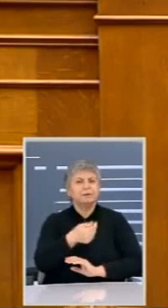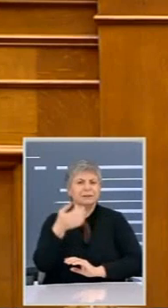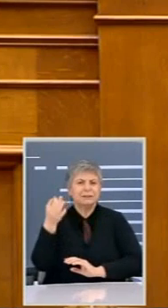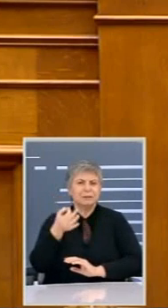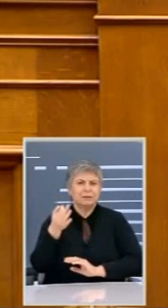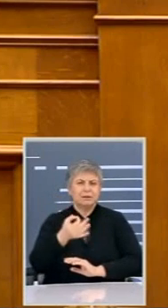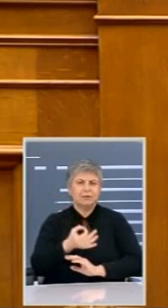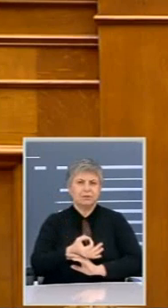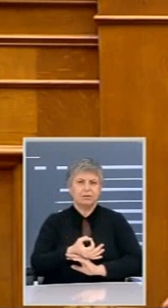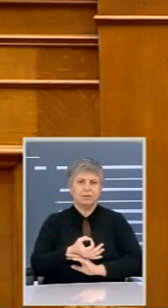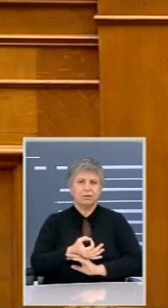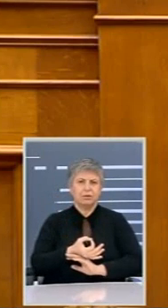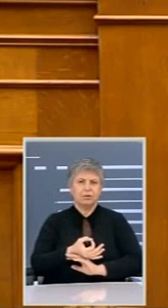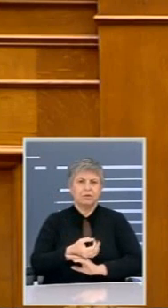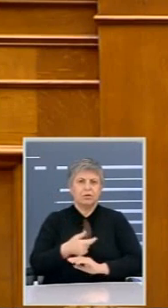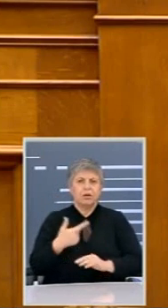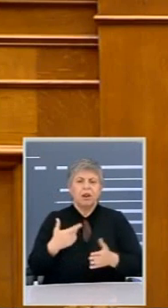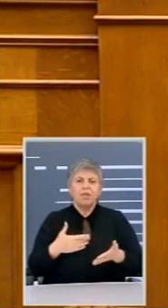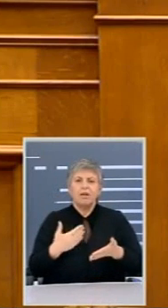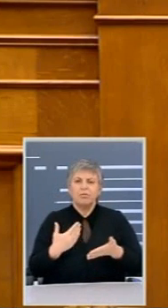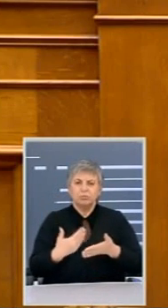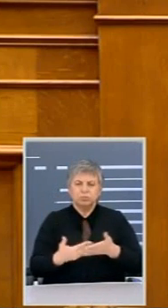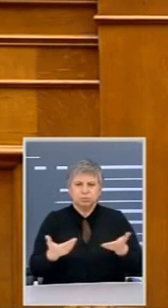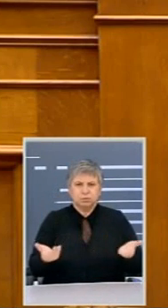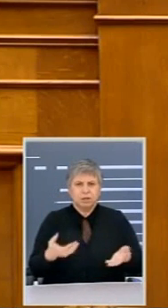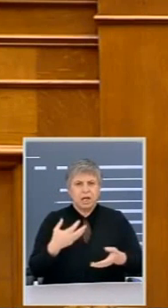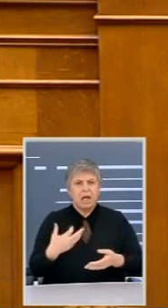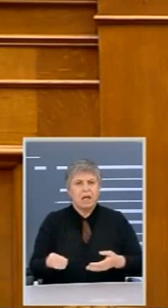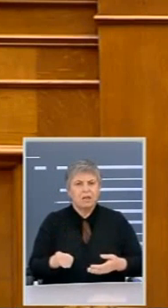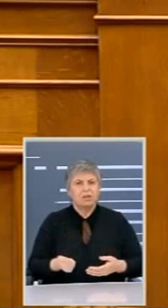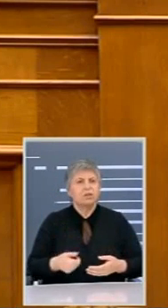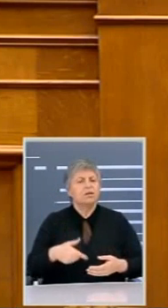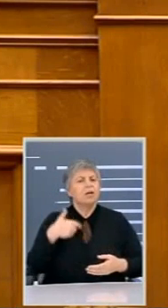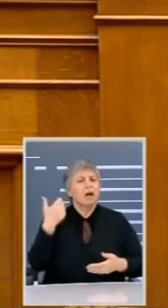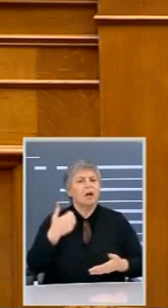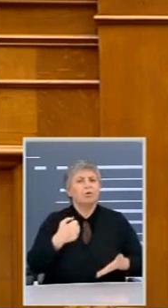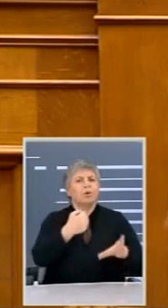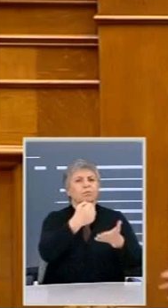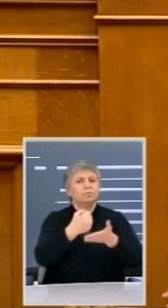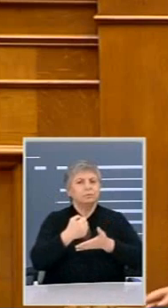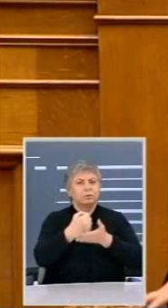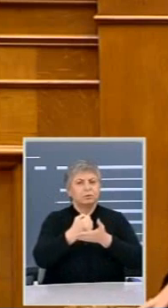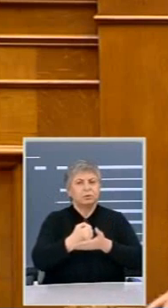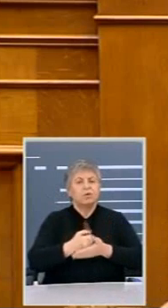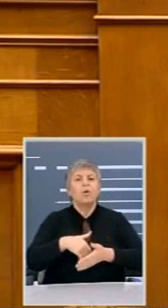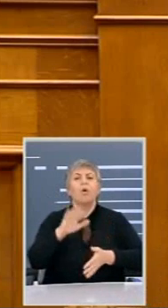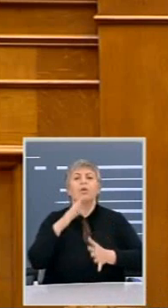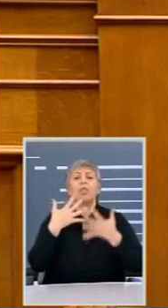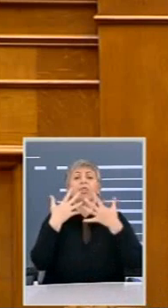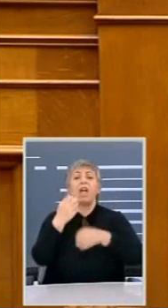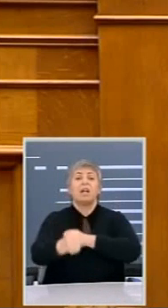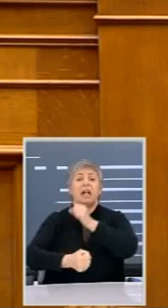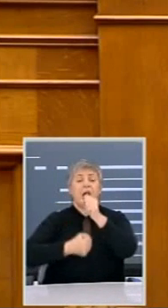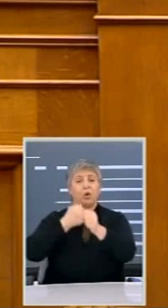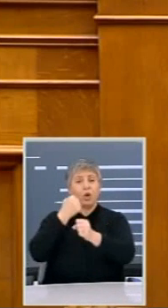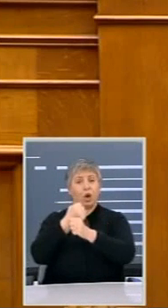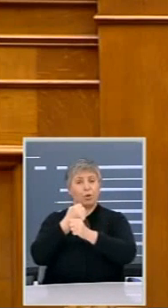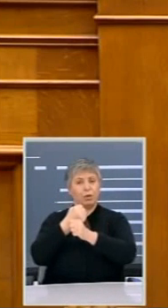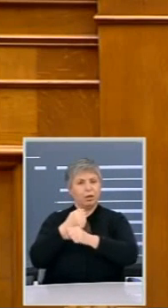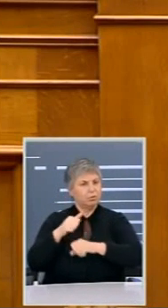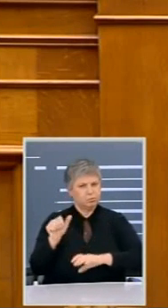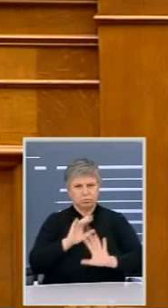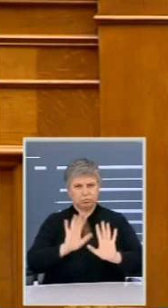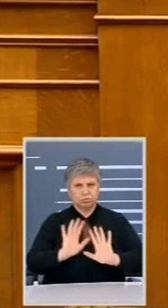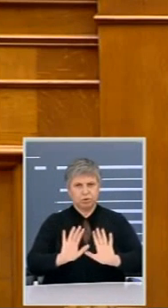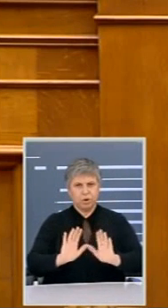το τεκμήριο, με συγκεκριμένες εξασφαλίσεις της επιχορηγήσης, όχι για μεγάλα διαστήματα 10 ετών όπως κάνανε τα άλλα κόμματα.